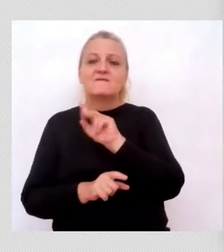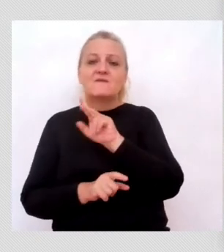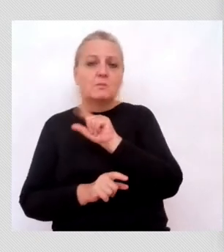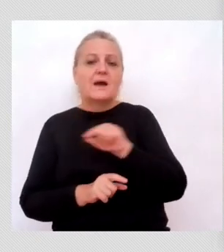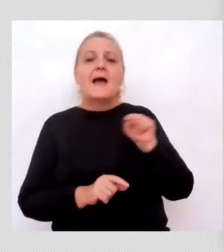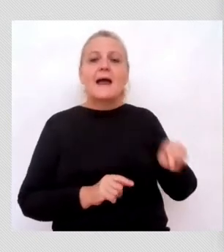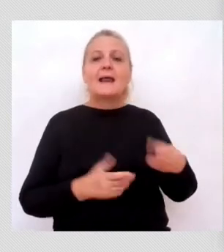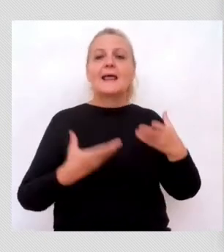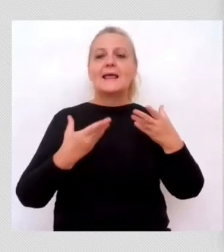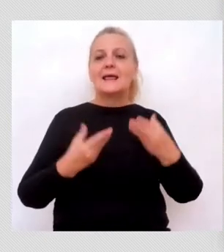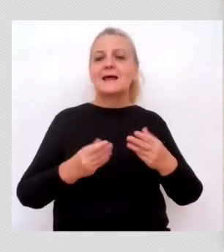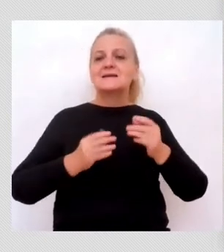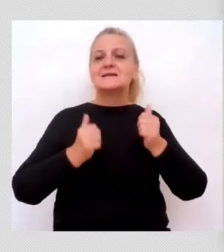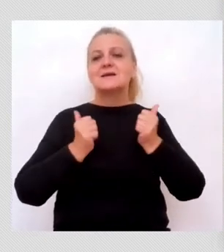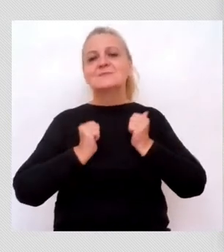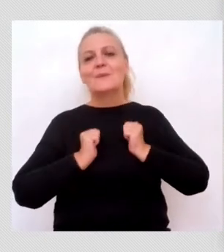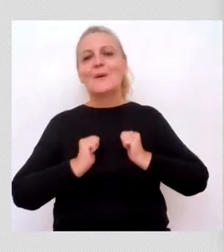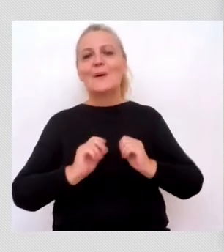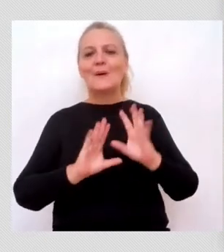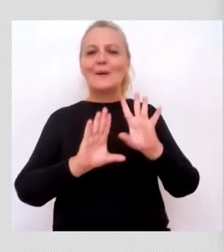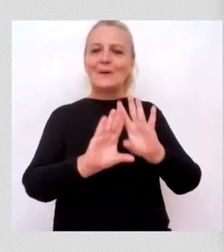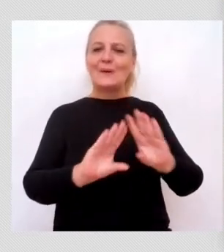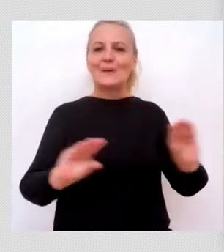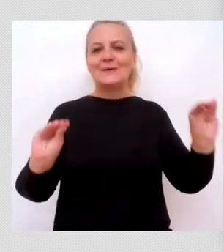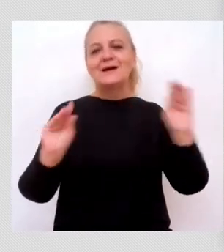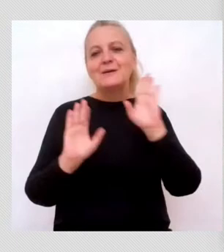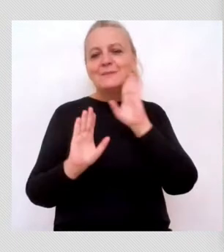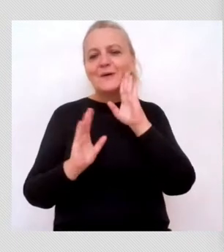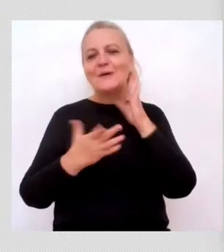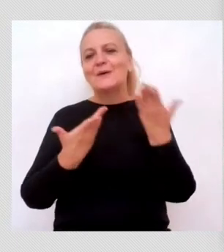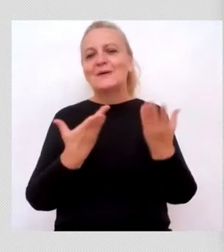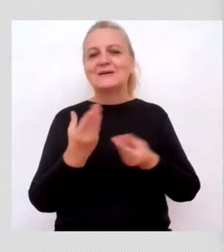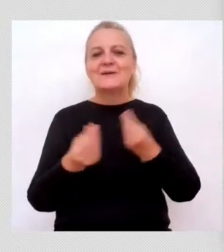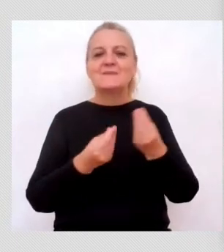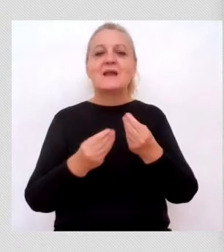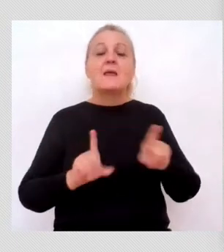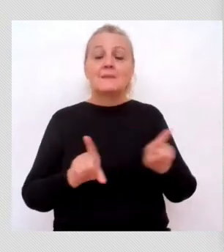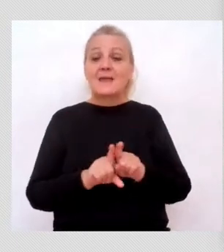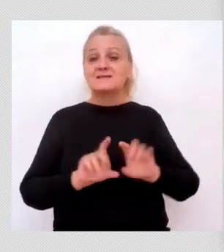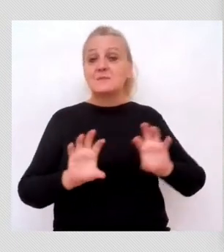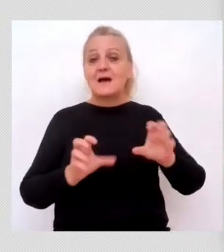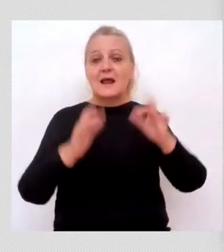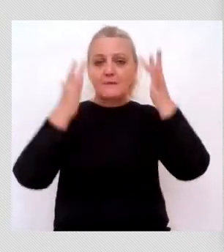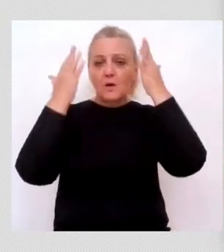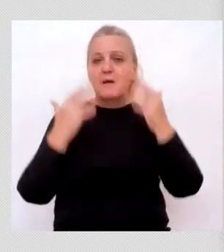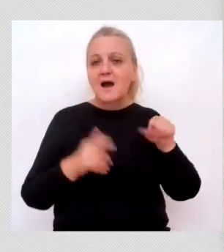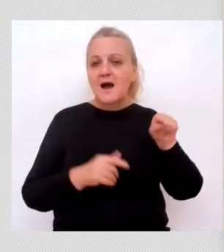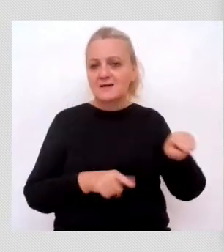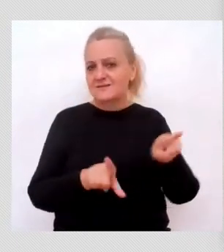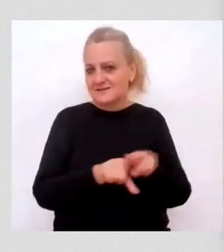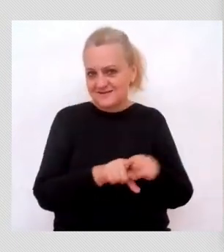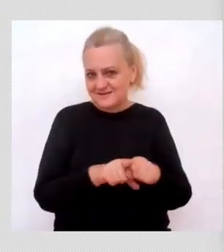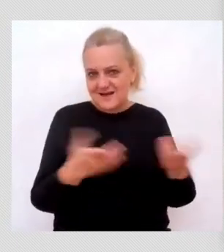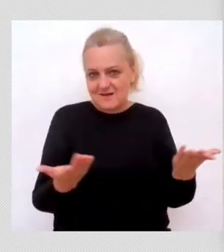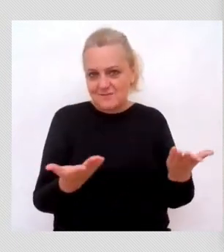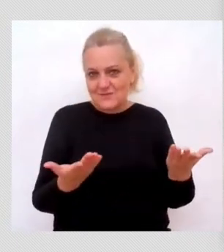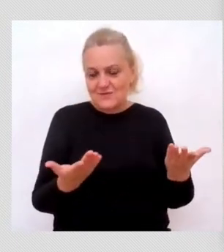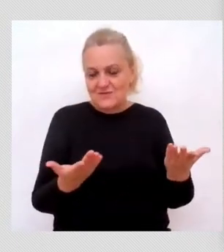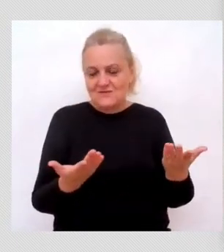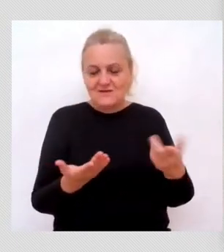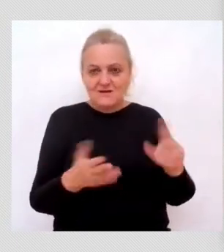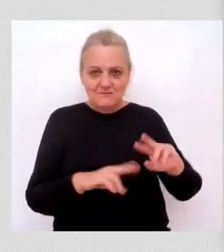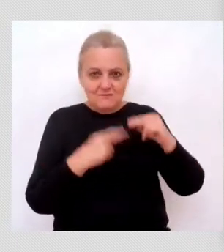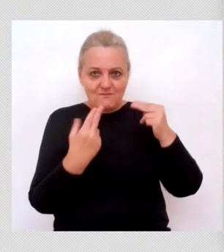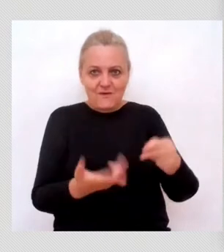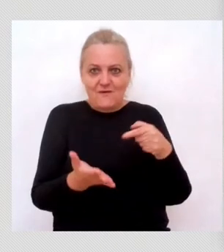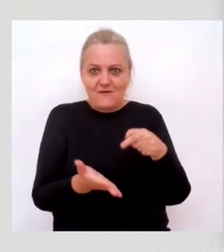miękki sposób uspokajający, nie mówiąc już o Radiu Maria, które no z powrotem przystępuje